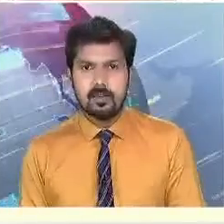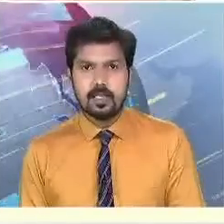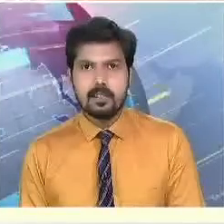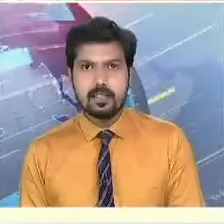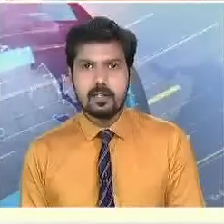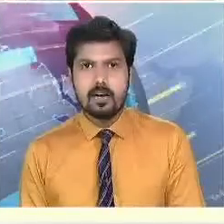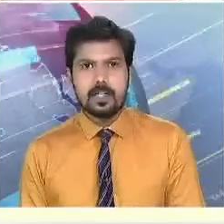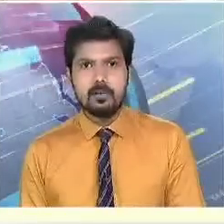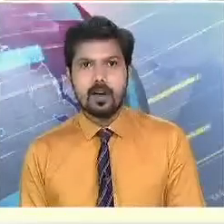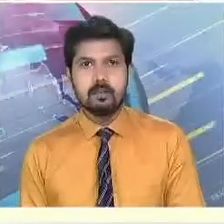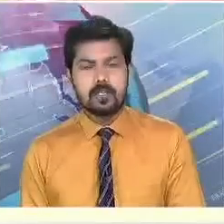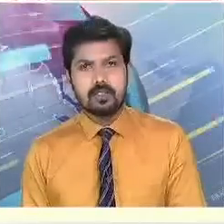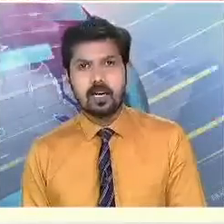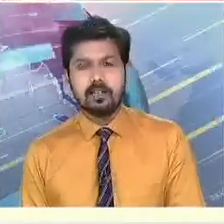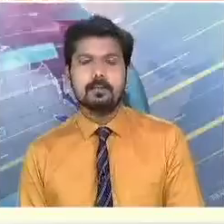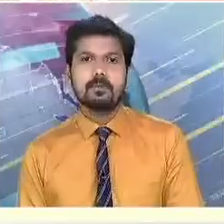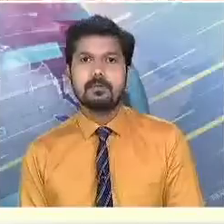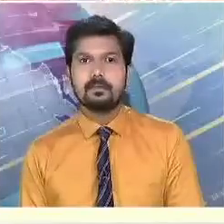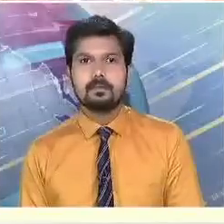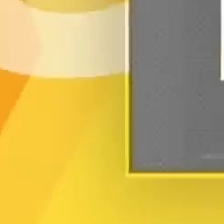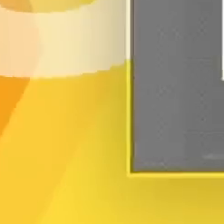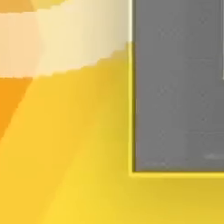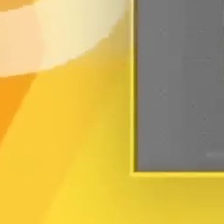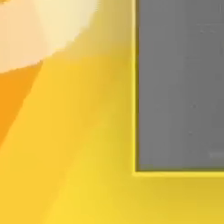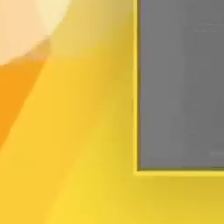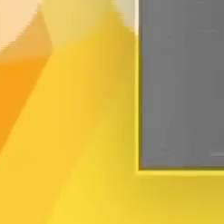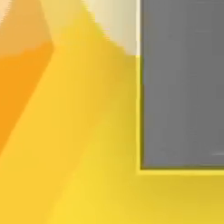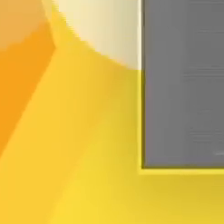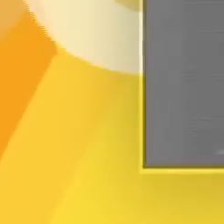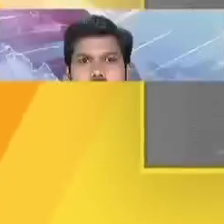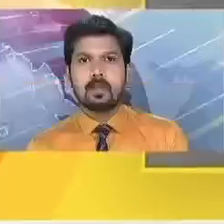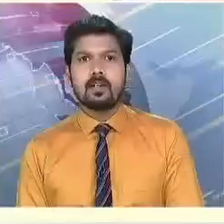செய்தியாளர்களின் கேள்விக்கு அவர் இவ்வாறு பதிலளித்தார்.